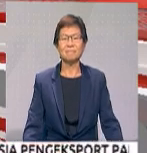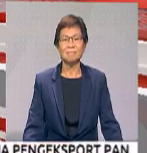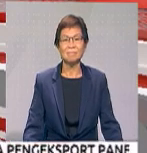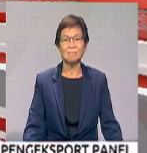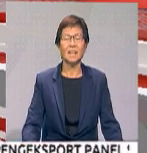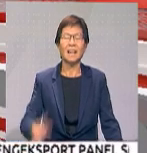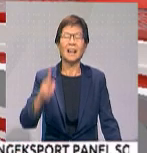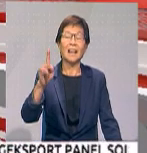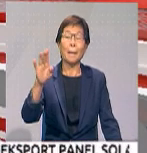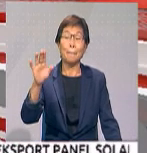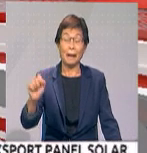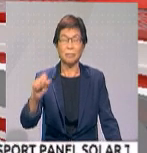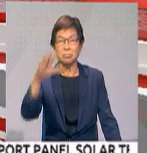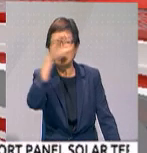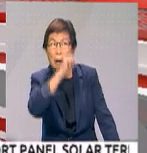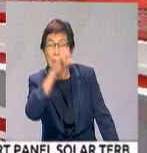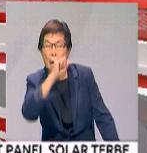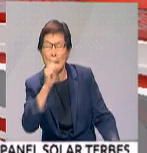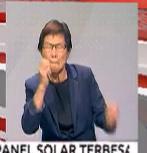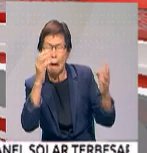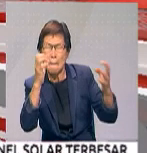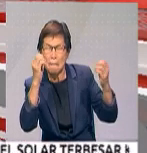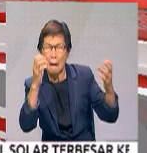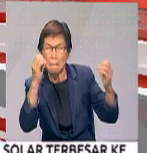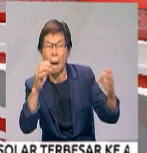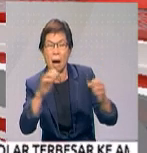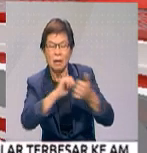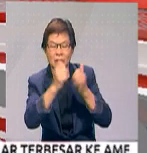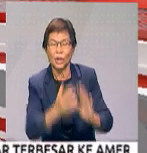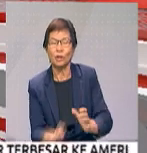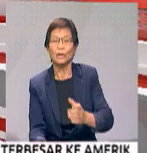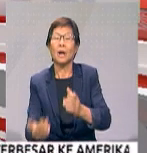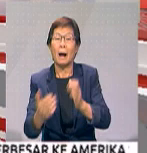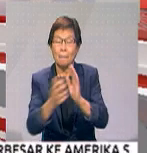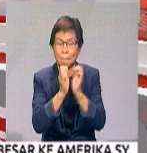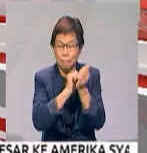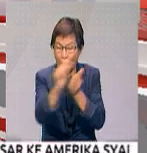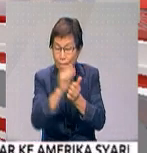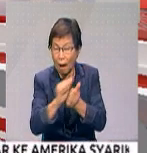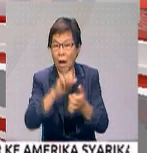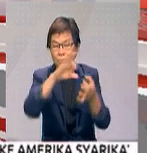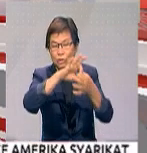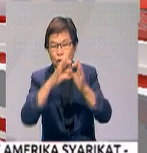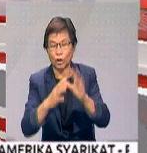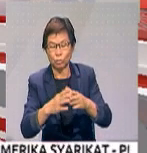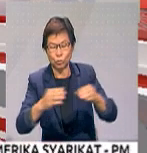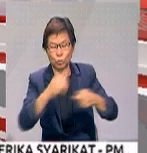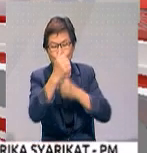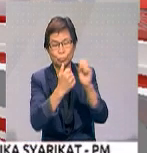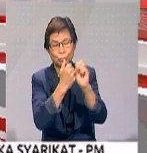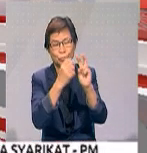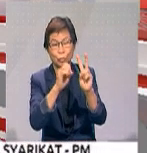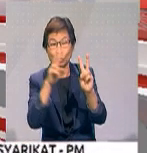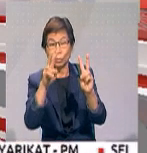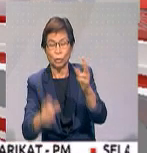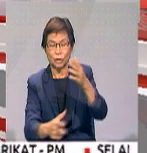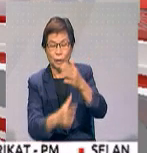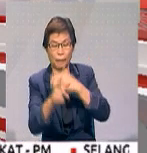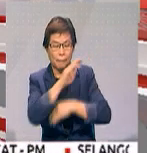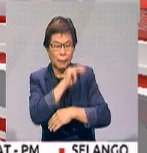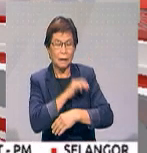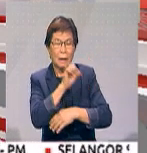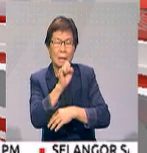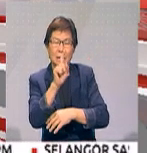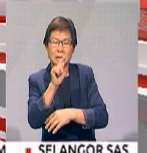Kementerian Belia dan Sukan menjangkakan lebih ramai atlet akan turut melayakkan diri ke Temasya Olimpik Tokyo 2020. Timbalan menterinya